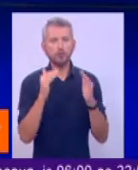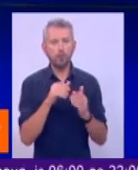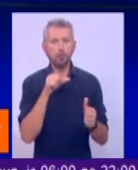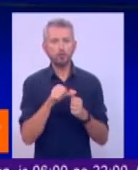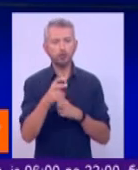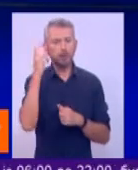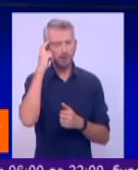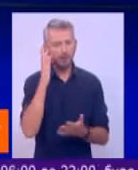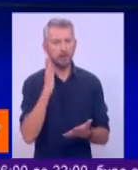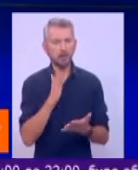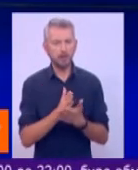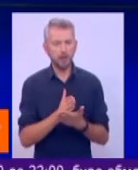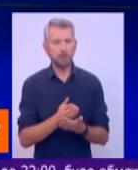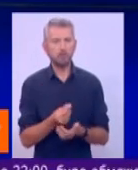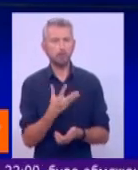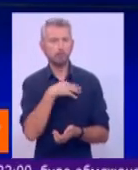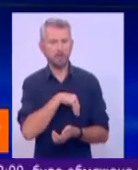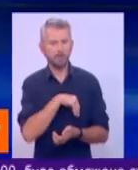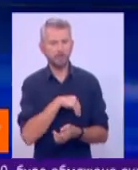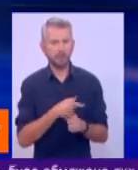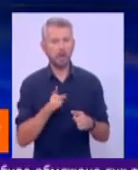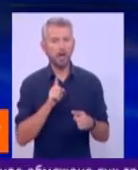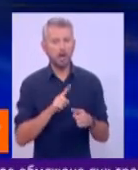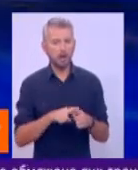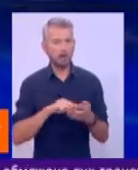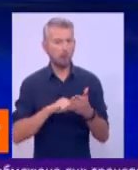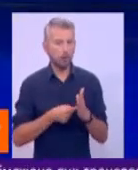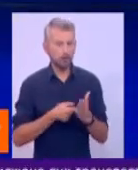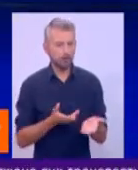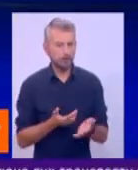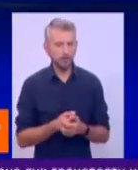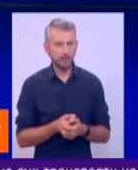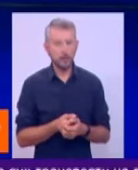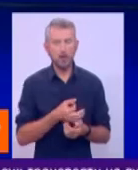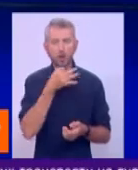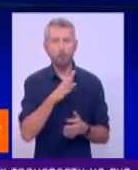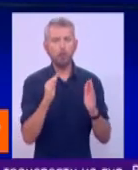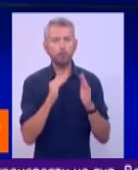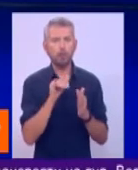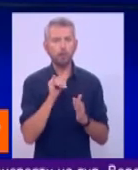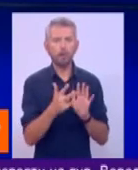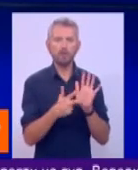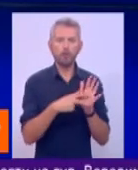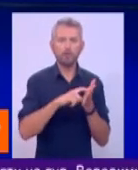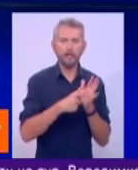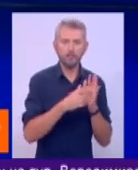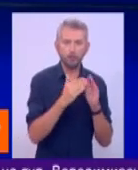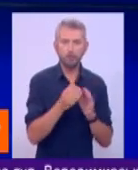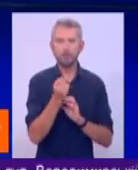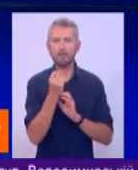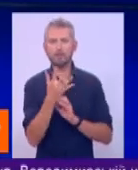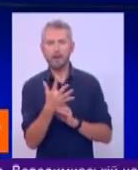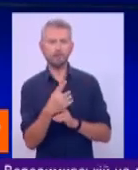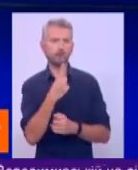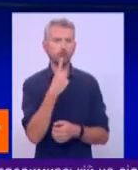в Киеве, является прибыльным. Это точка. То есть любой дом, у вас 8 квартир в доме,